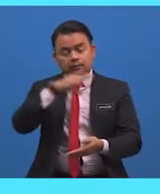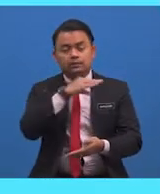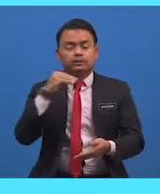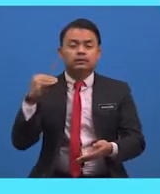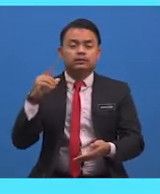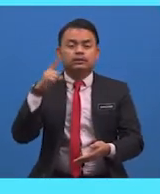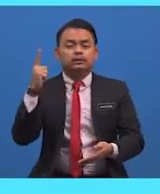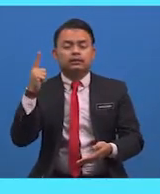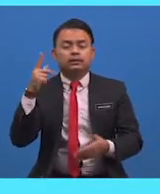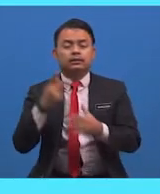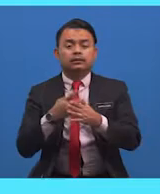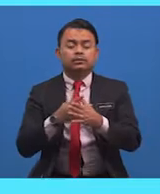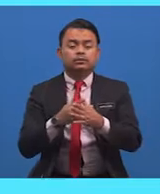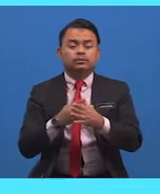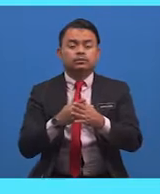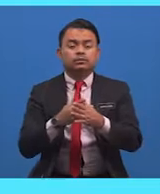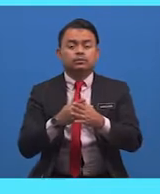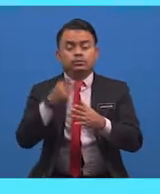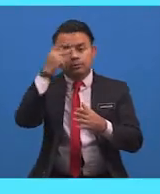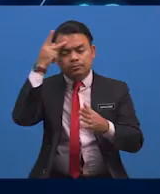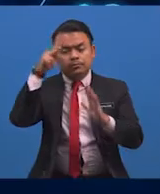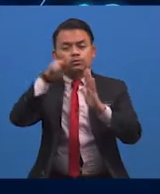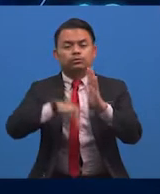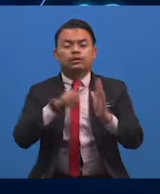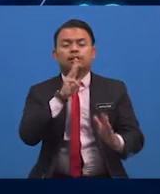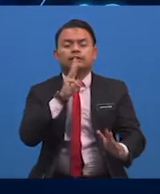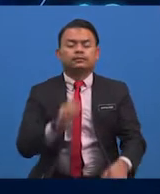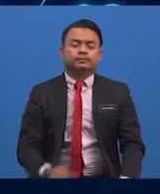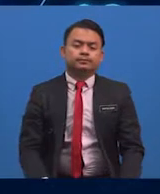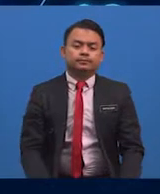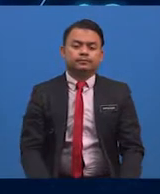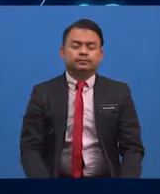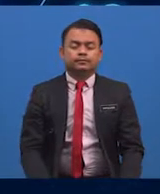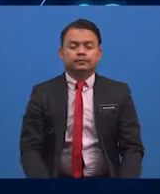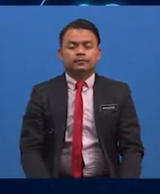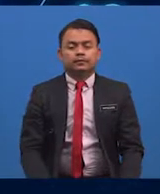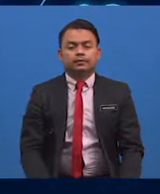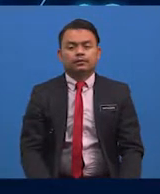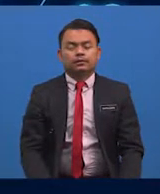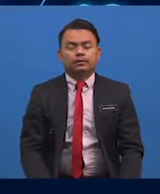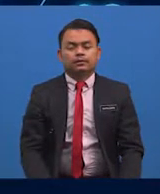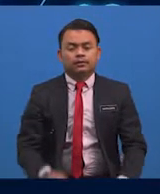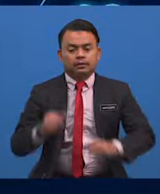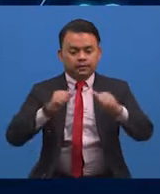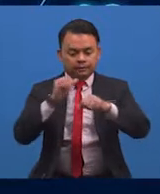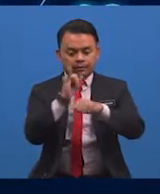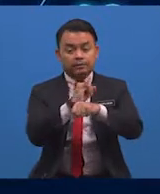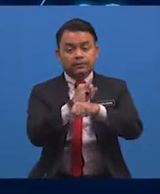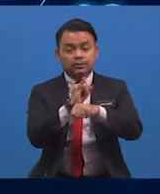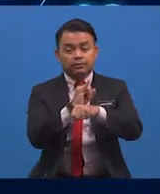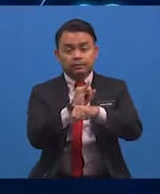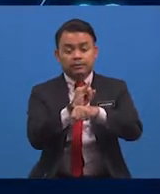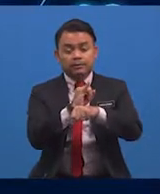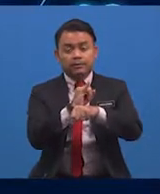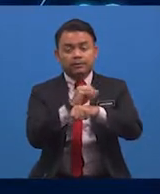akan terganggu kerana kekurangan air. Kegiatan ekonomi seperti perindustrian, pertanian